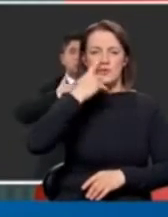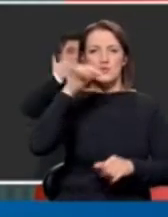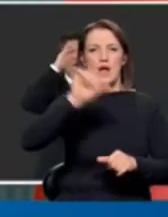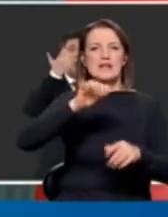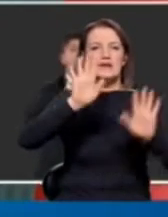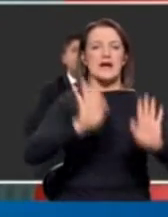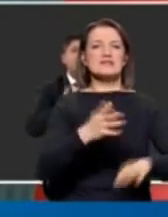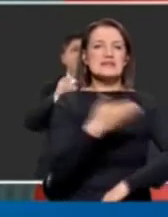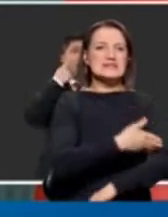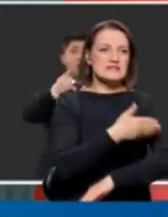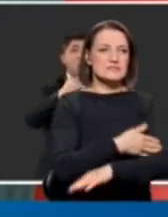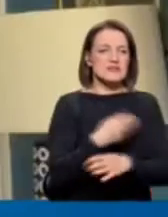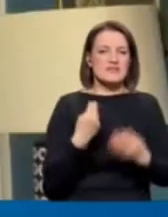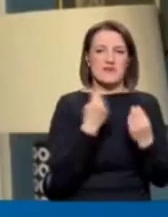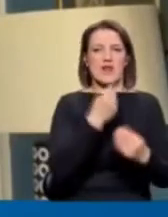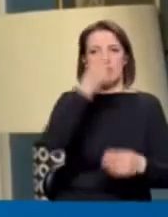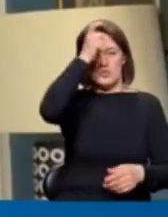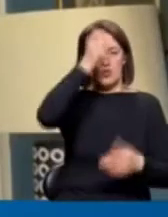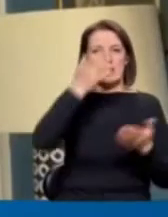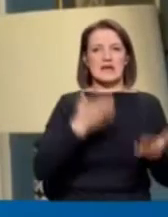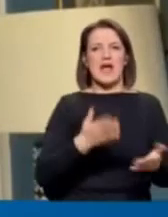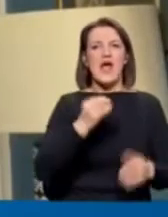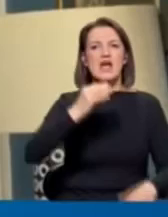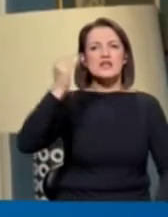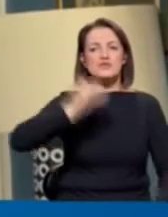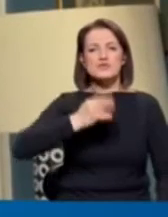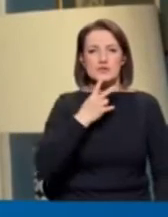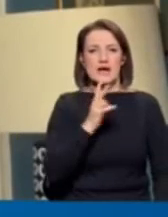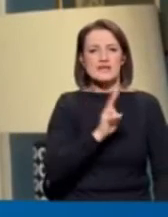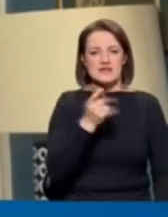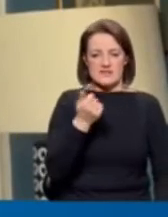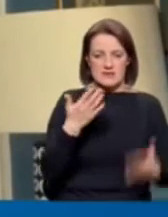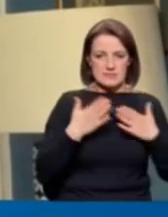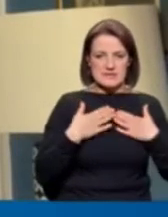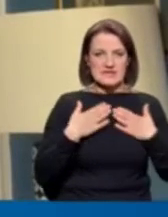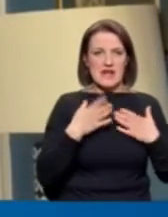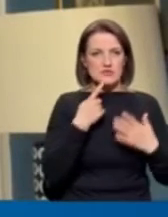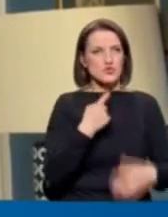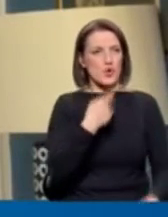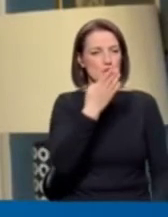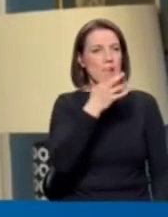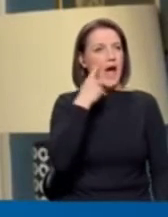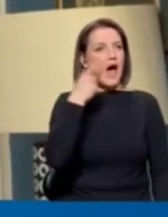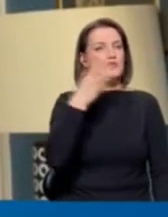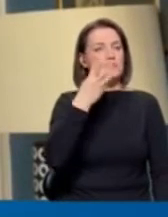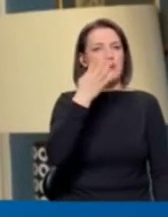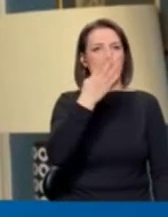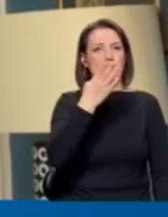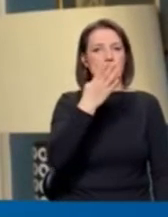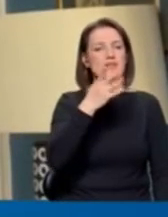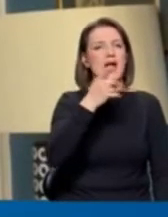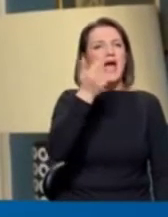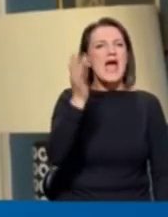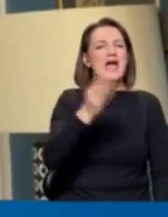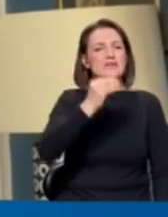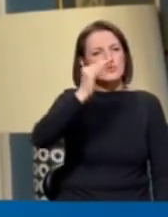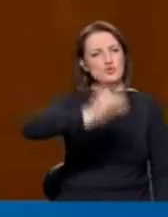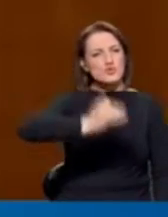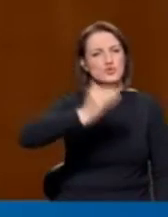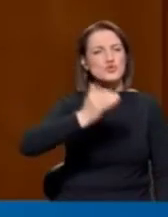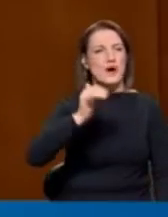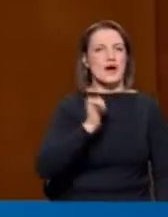hizmetini sunan ülkesidir enerji fiyatı izleniyor İyi de Sayın Erdoğan en düşük asgari